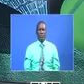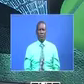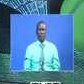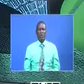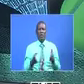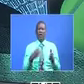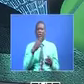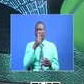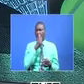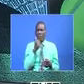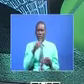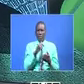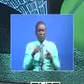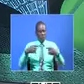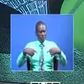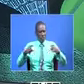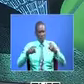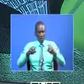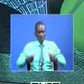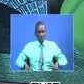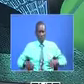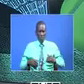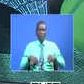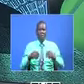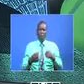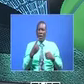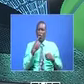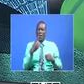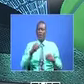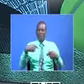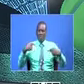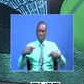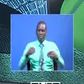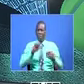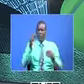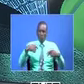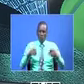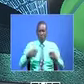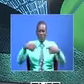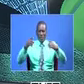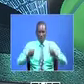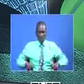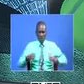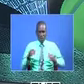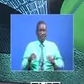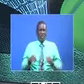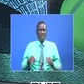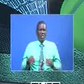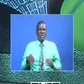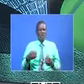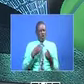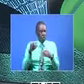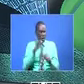Sasa na kuibia siri ya kufanikiwa. Huwa watu ambao asilimia 100 ambao wamefanikiwa katika maisha huwa hawapendi sana